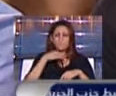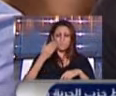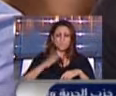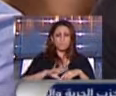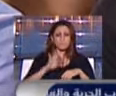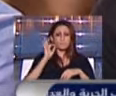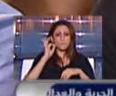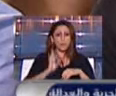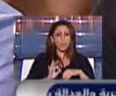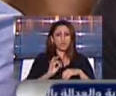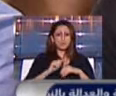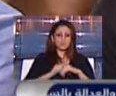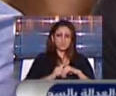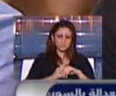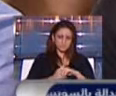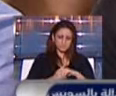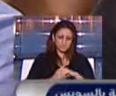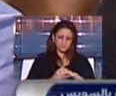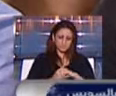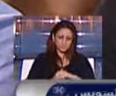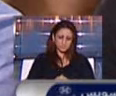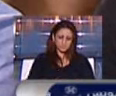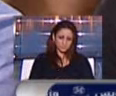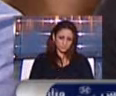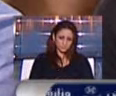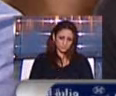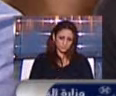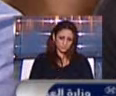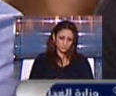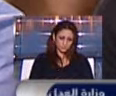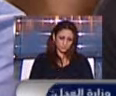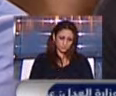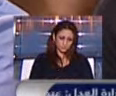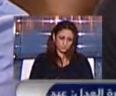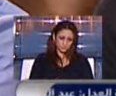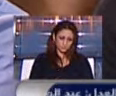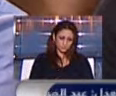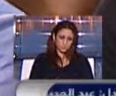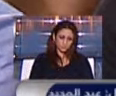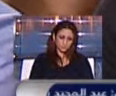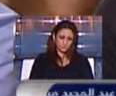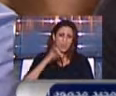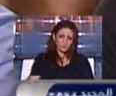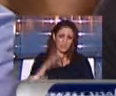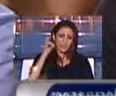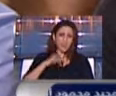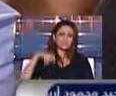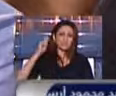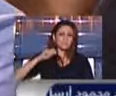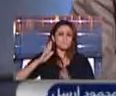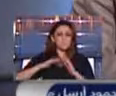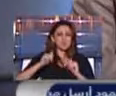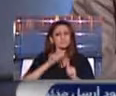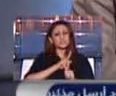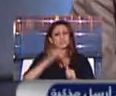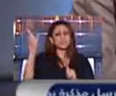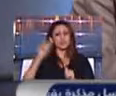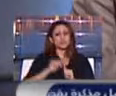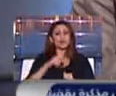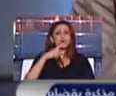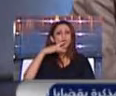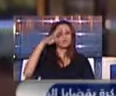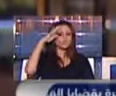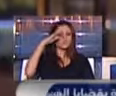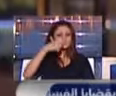ارحم الحكم. وفي ناس جديره كثير ان هي تحكم البلد ديت صح. بشكر جدا الست قشطه